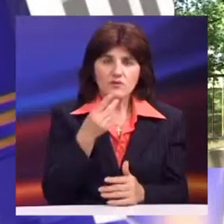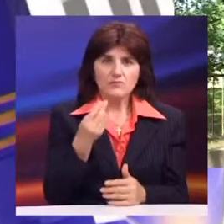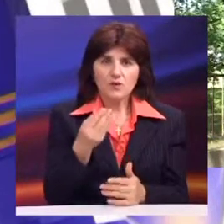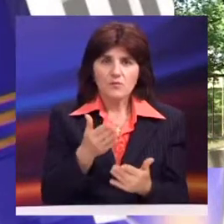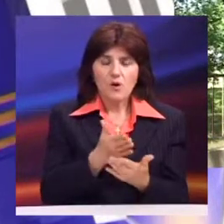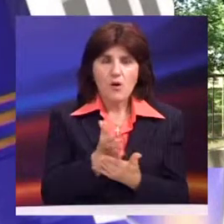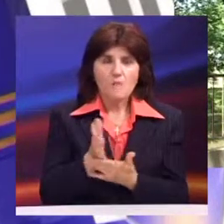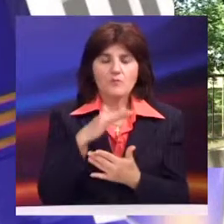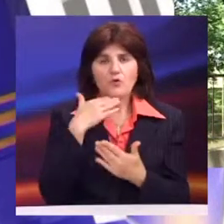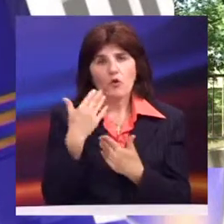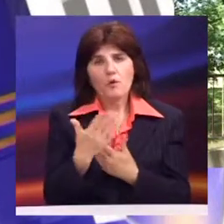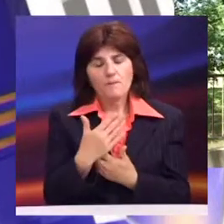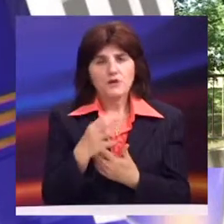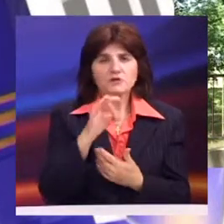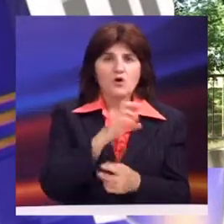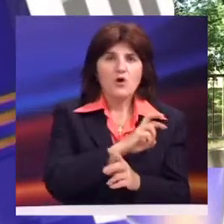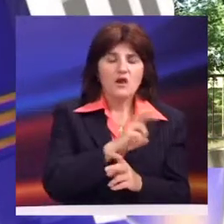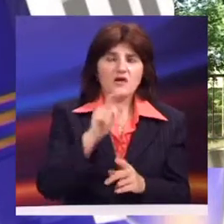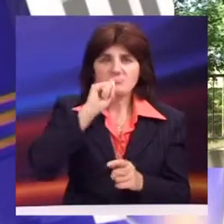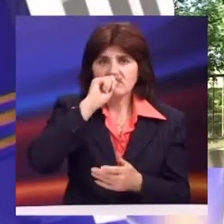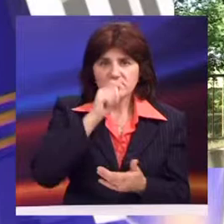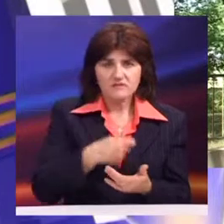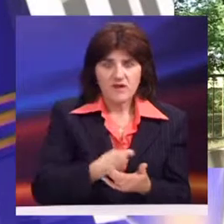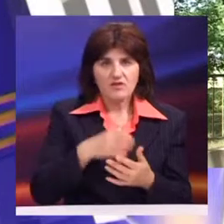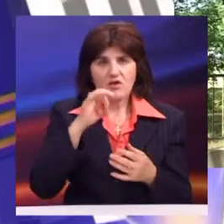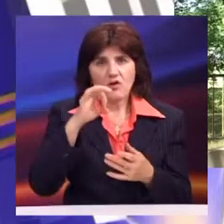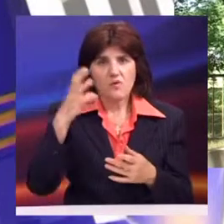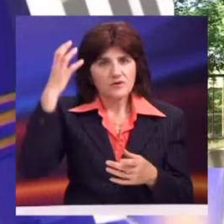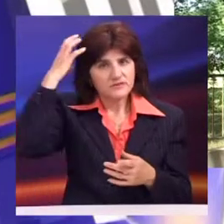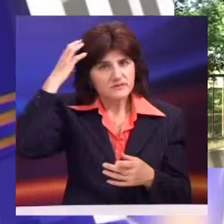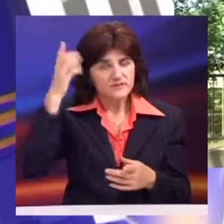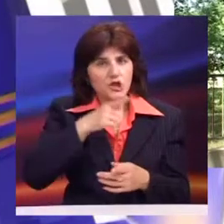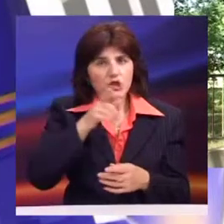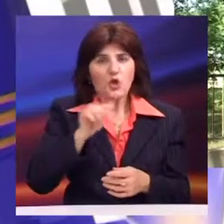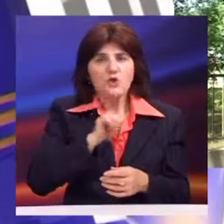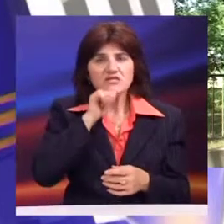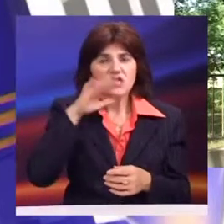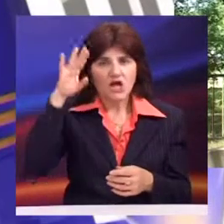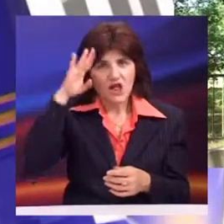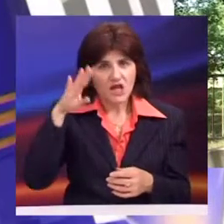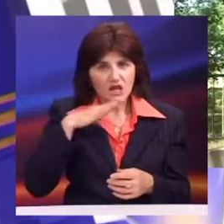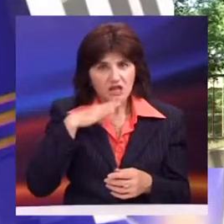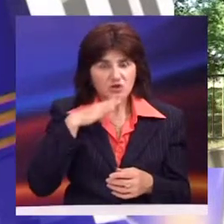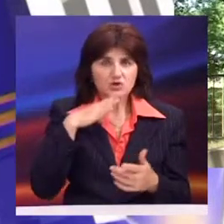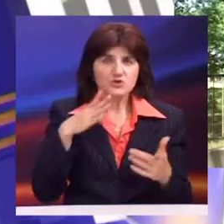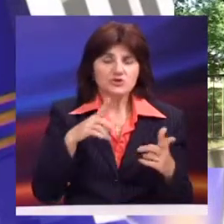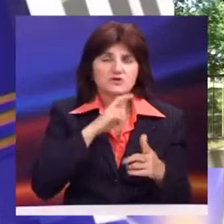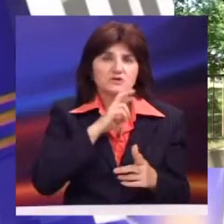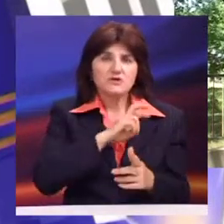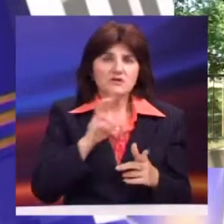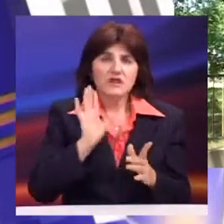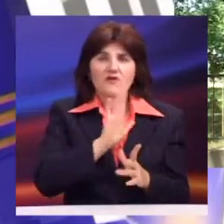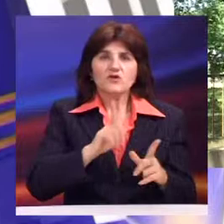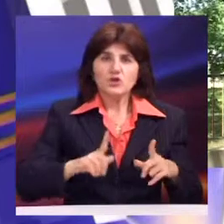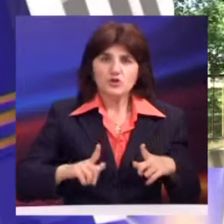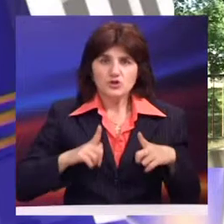i kroz njega prolazi mnogo priča od raznih tajni koje su vezane za cara Konstantina do istorije Niša,